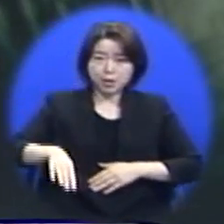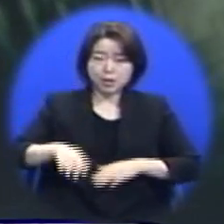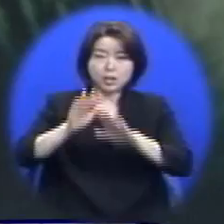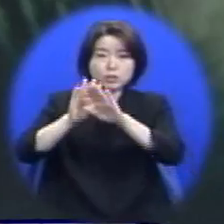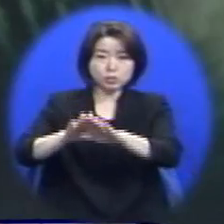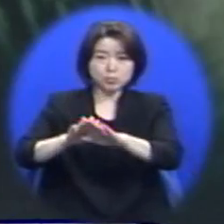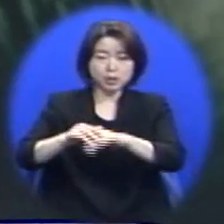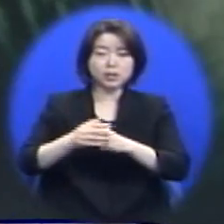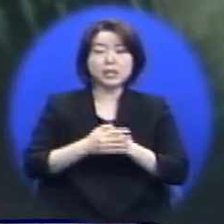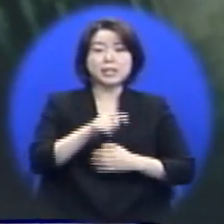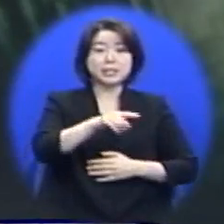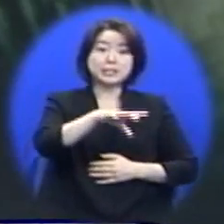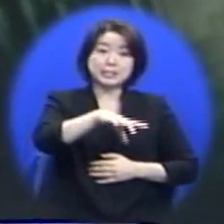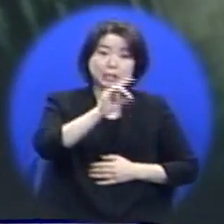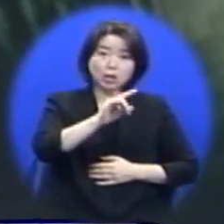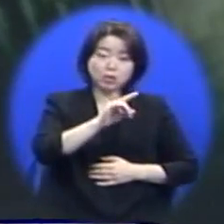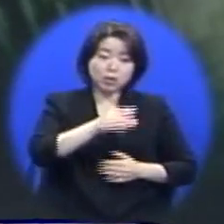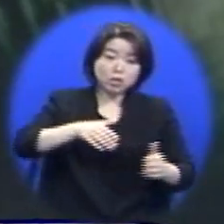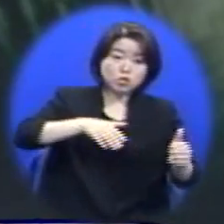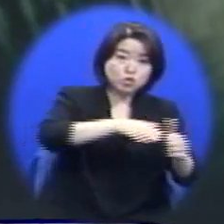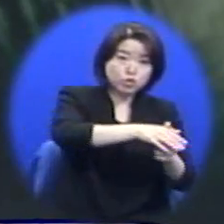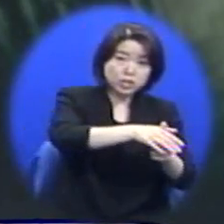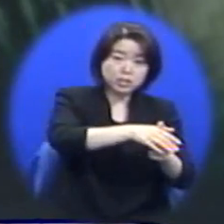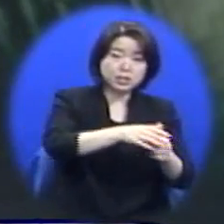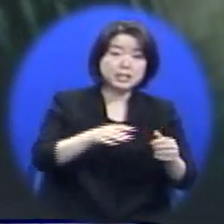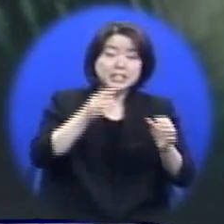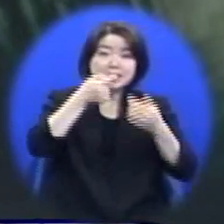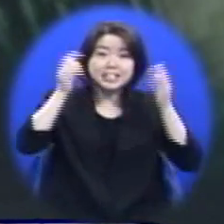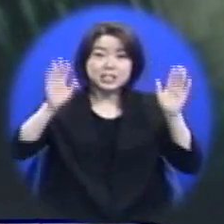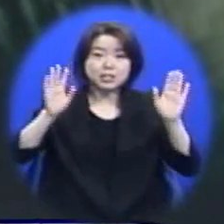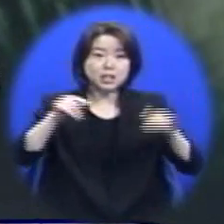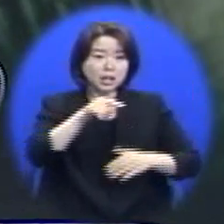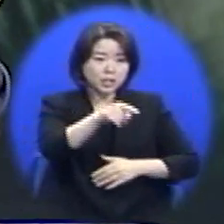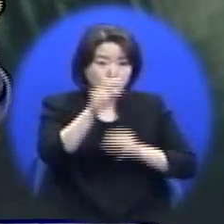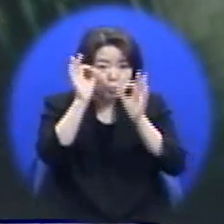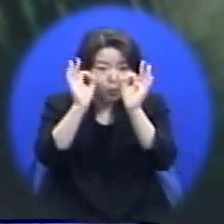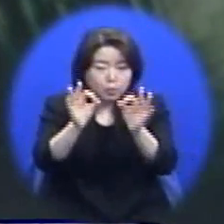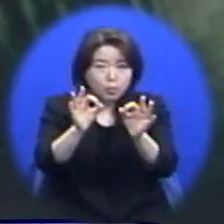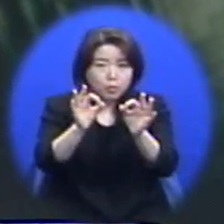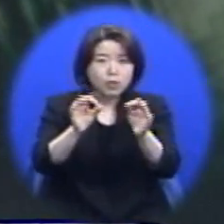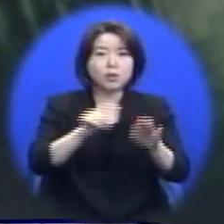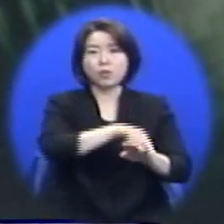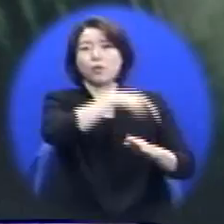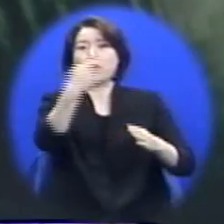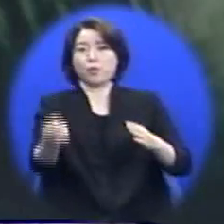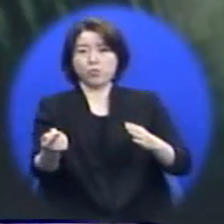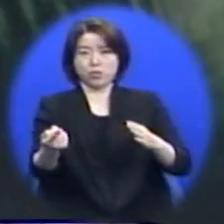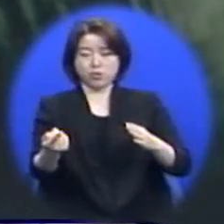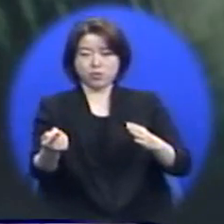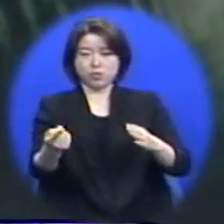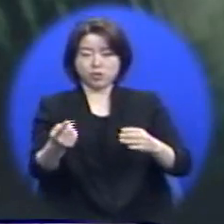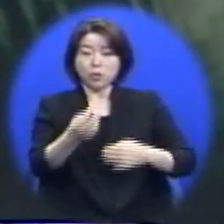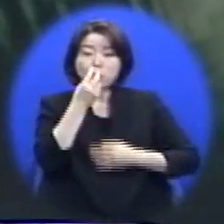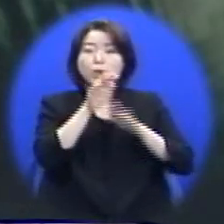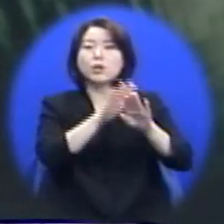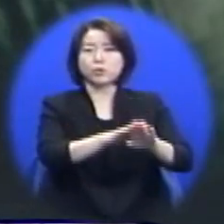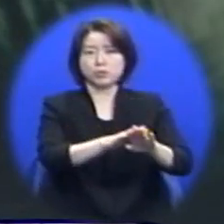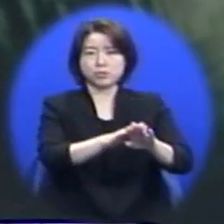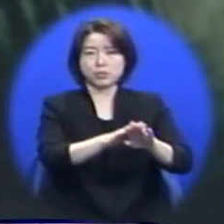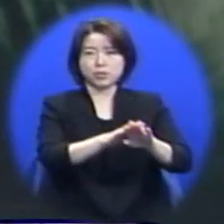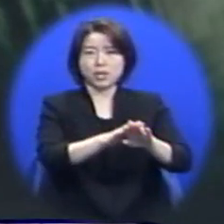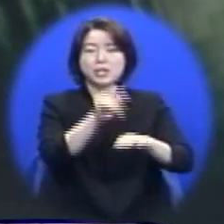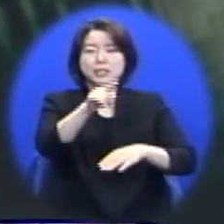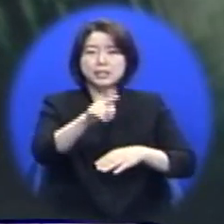것을 죽이는 천사가 그 집은 건너갔습니다. 그래서 유월절이라고 그러죠. 그런 은혜를 그날